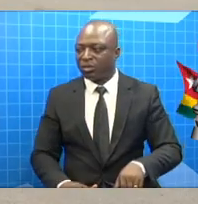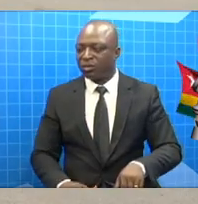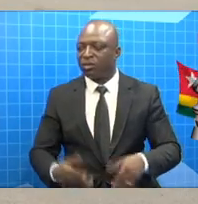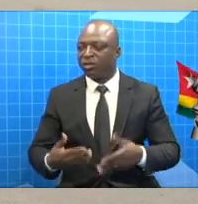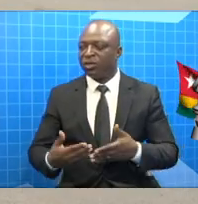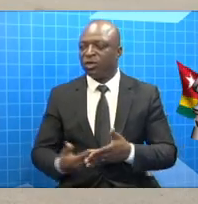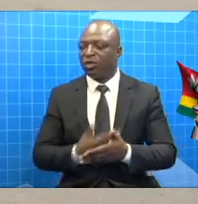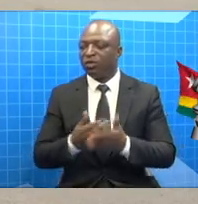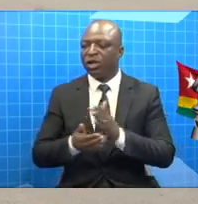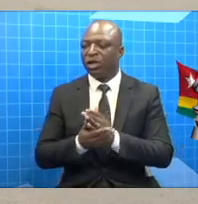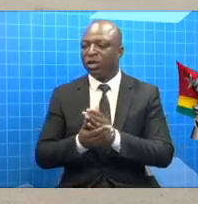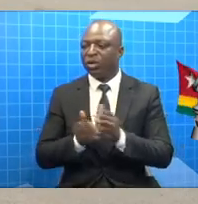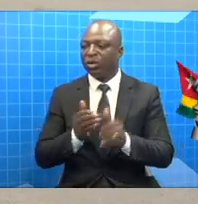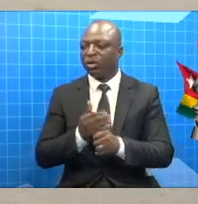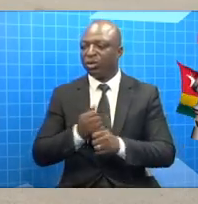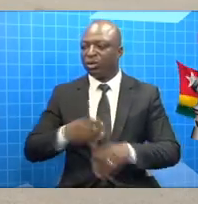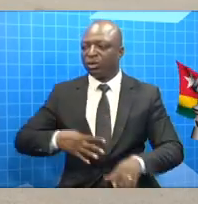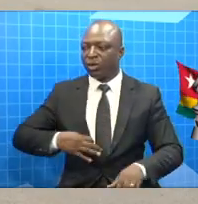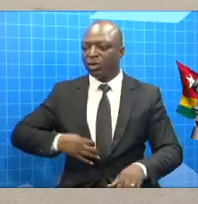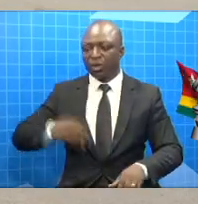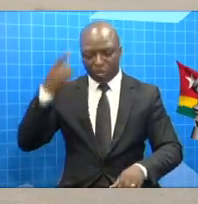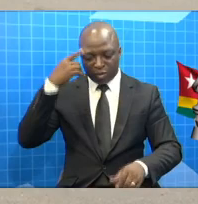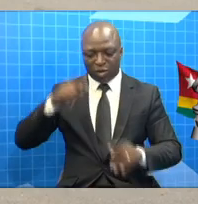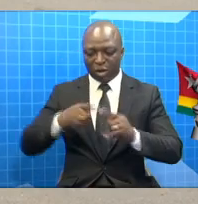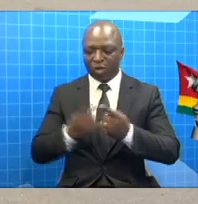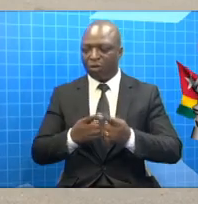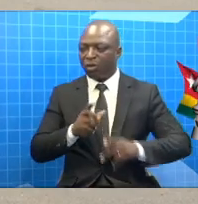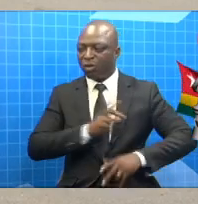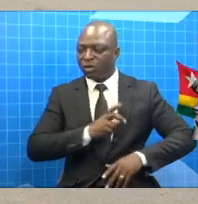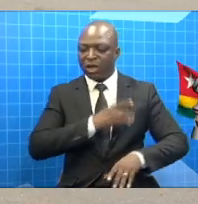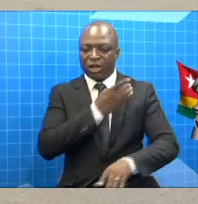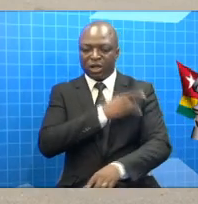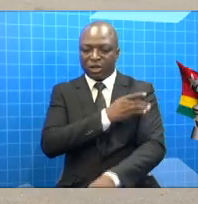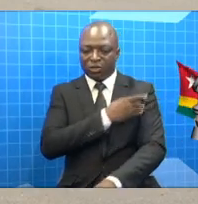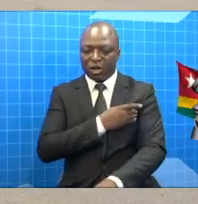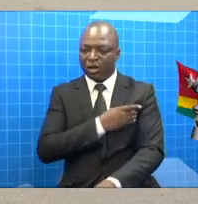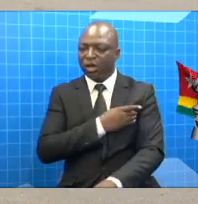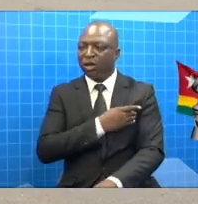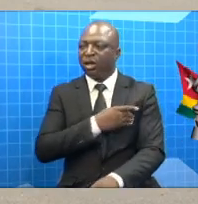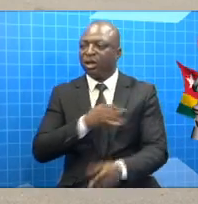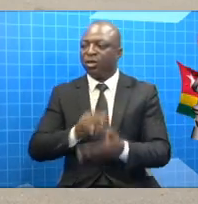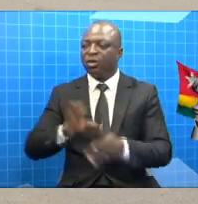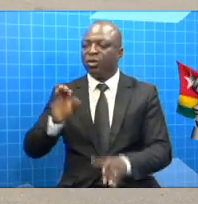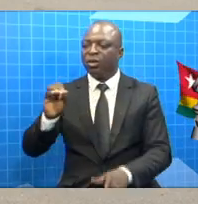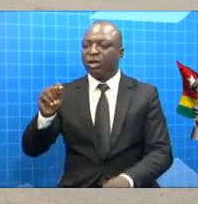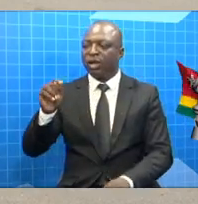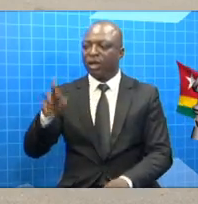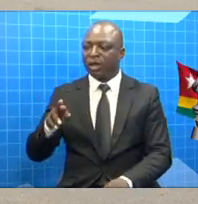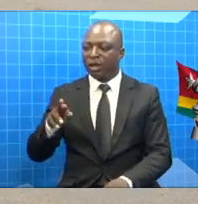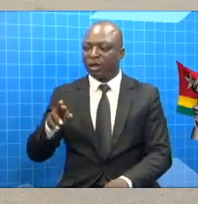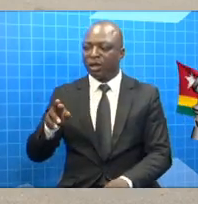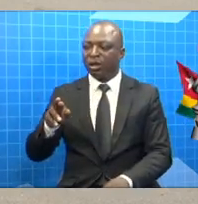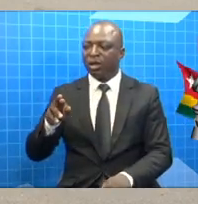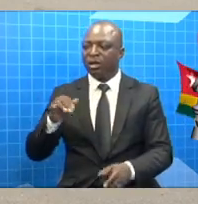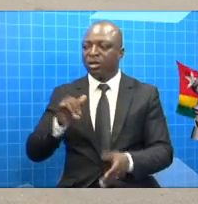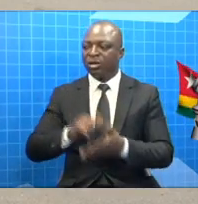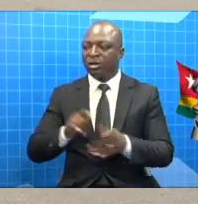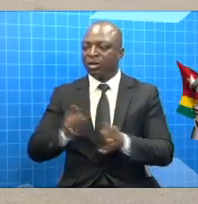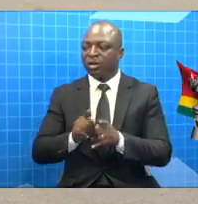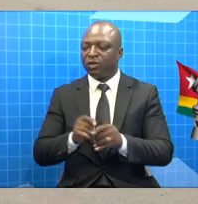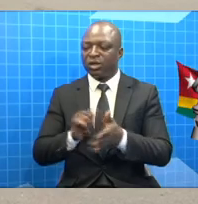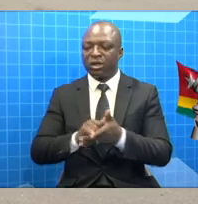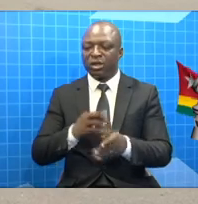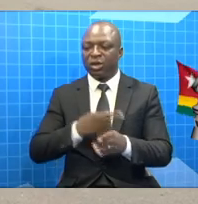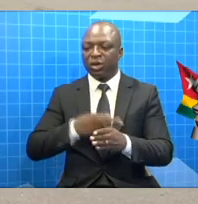nouvelle tenue pour les troupes du commissariat des douanes et des droits indirects de l'Office togolais des recettes. C'est l'une des